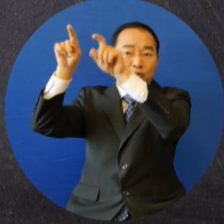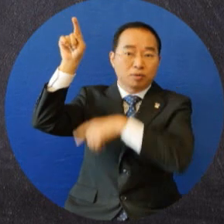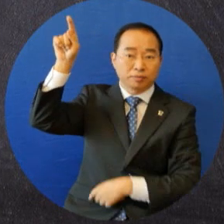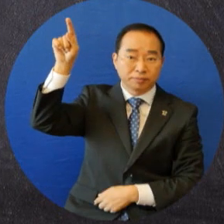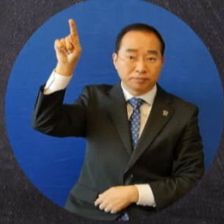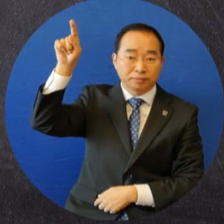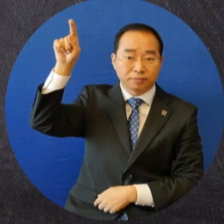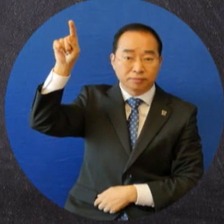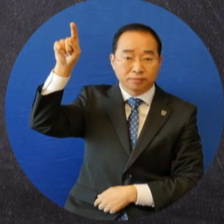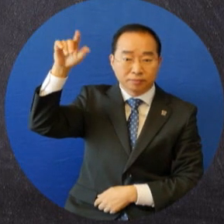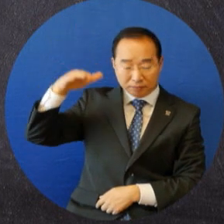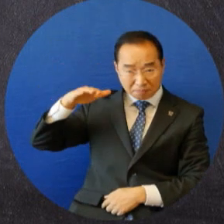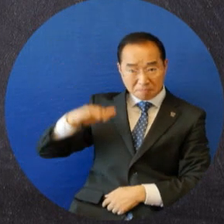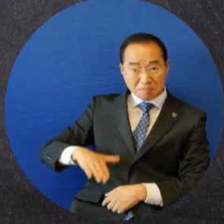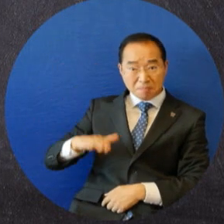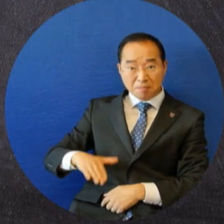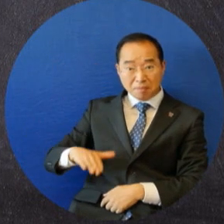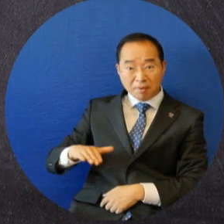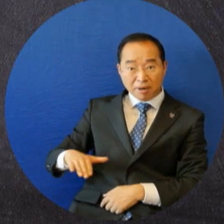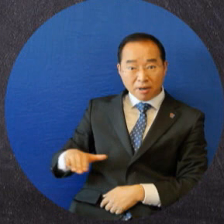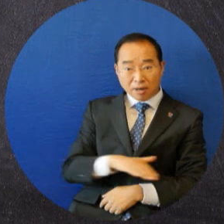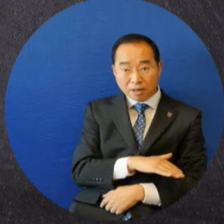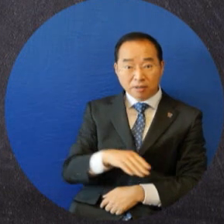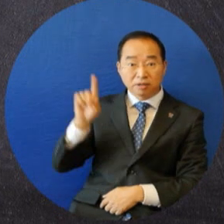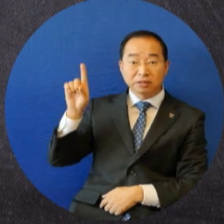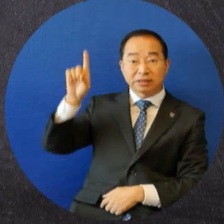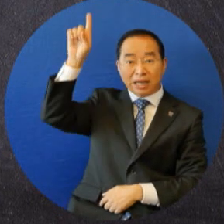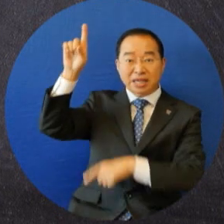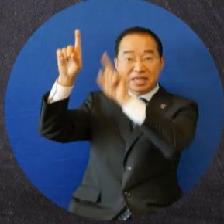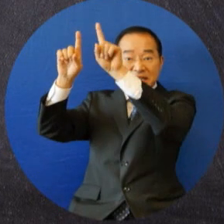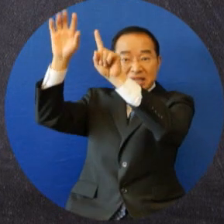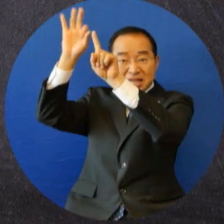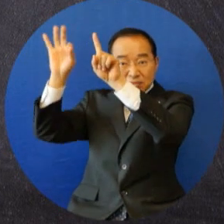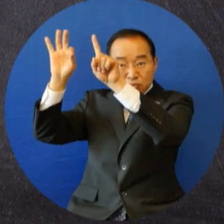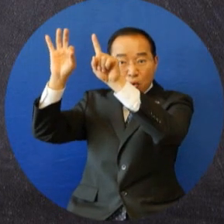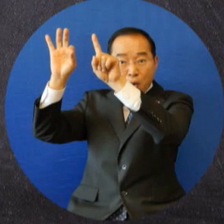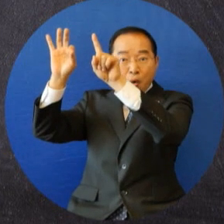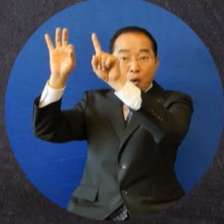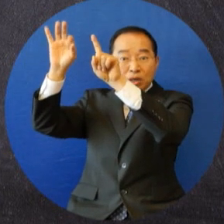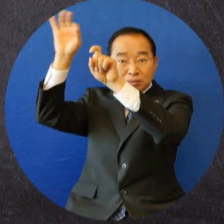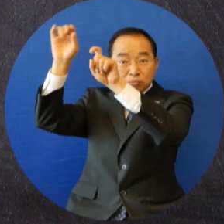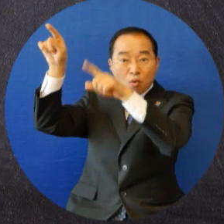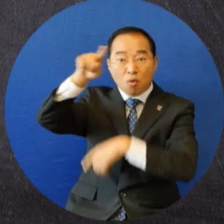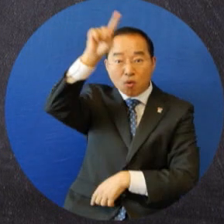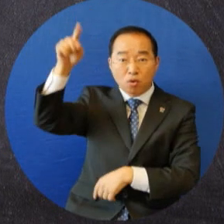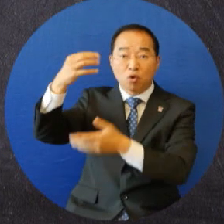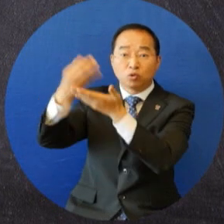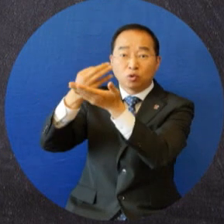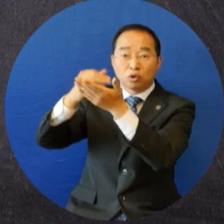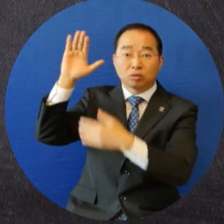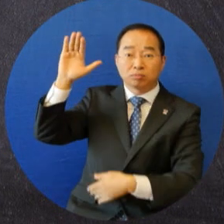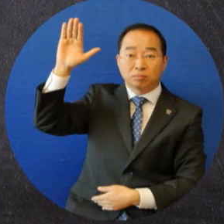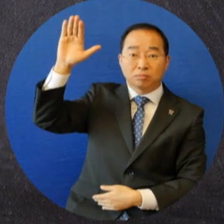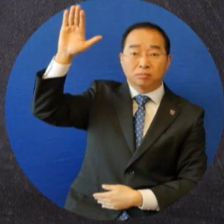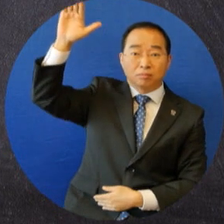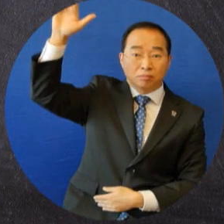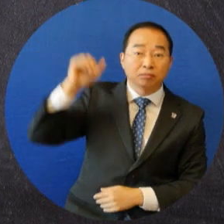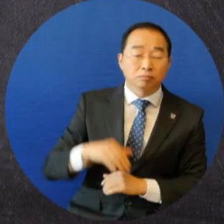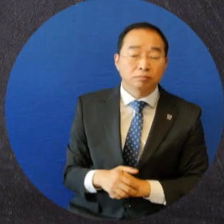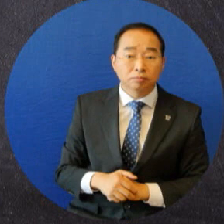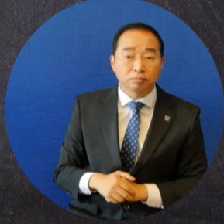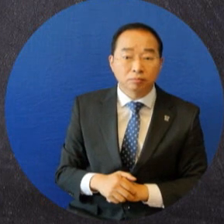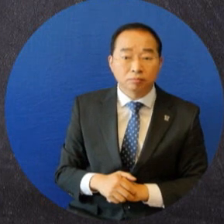그래프가 우상향하고 하고 있는데 상위 1%는 매년 소득이 늘어나요. 근데